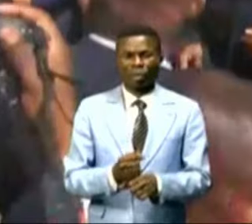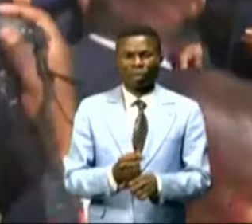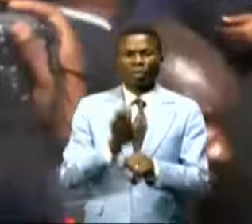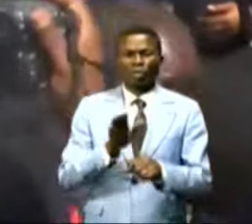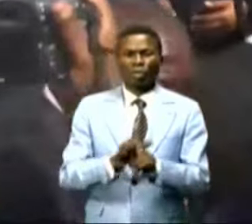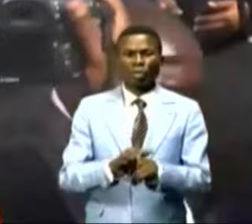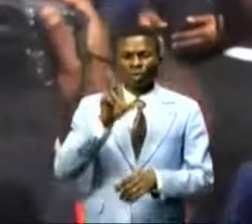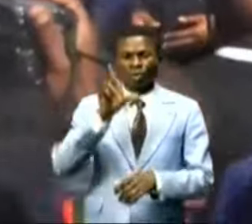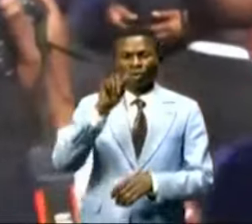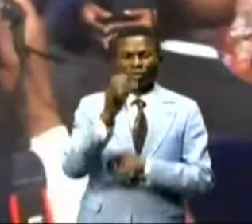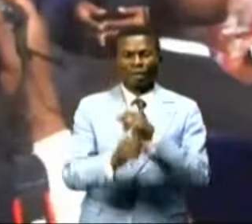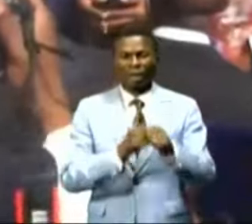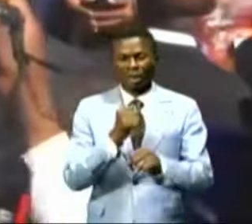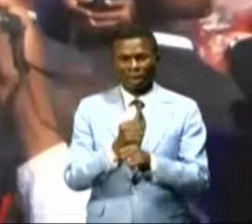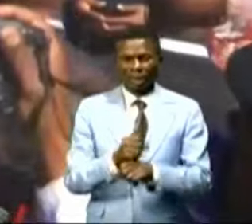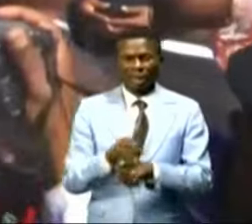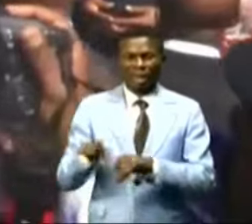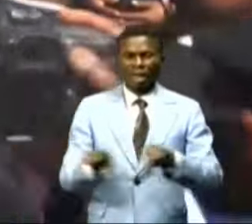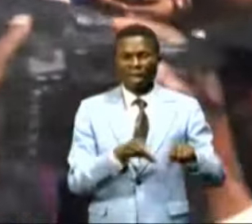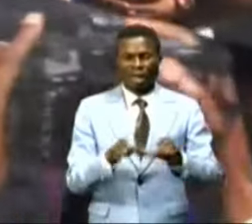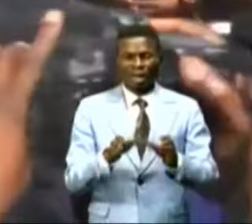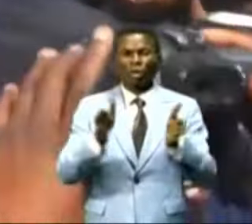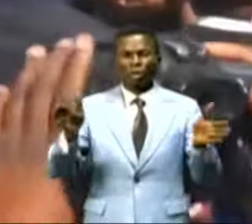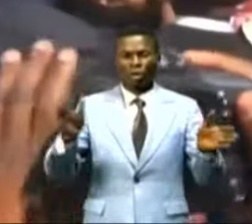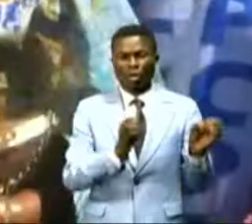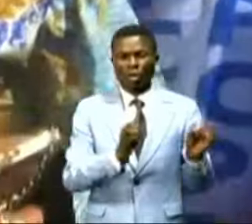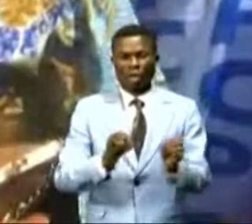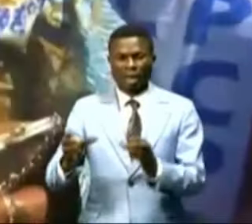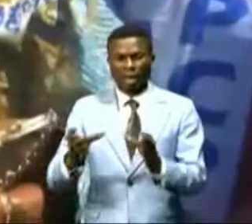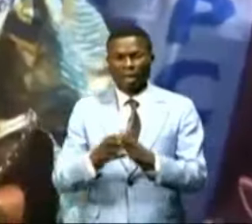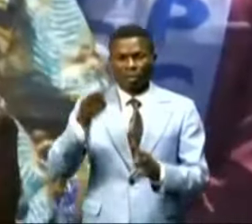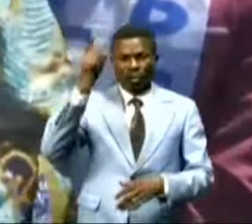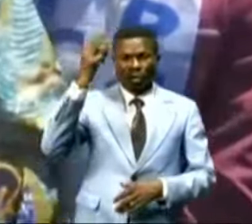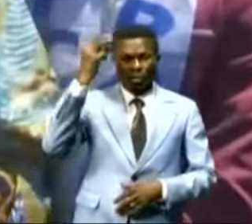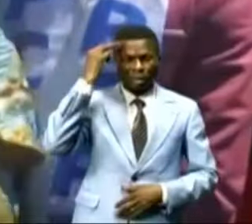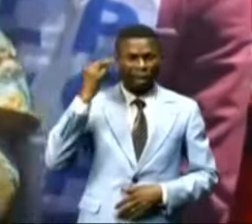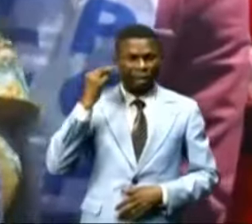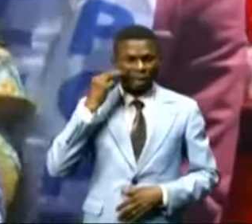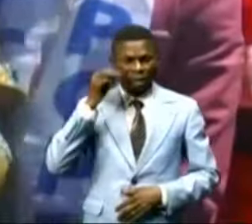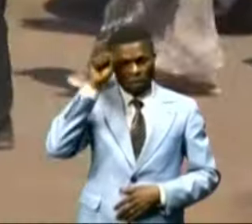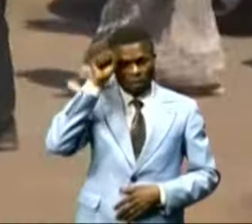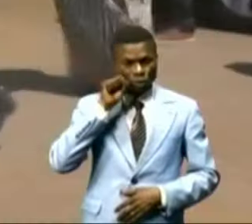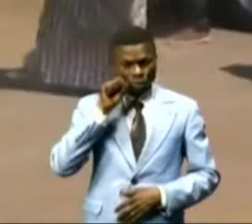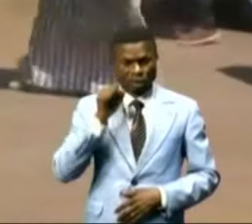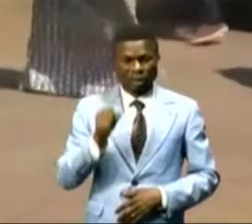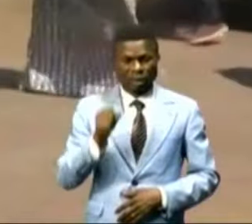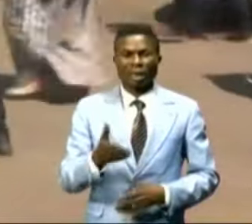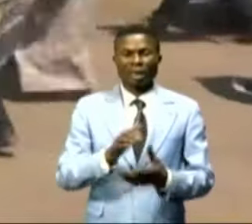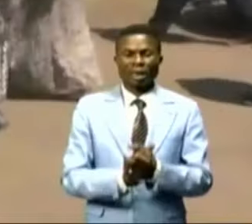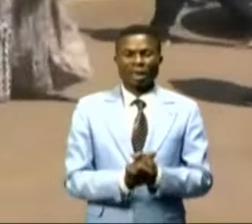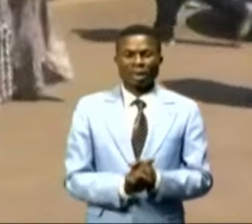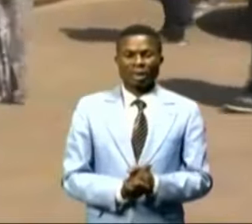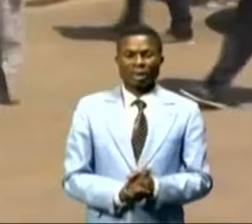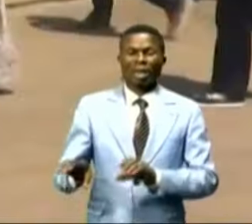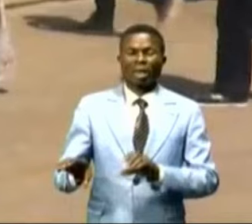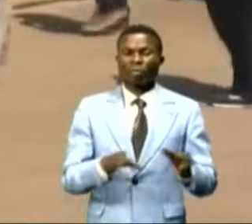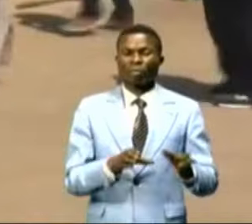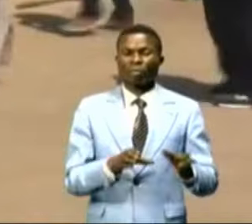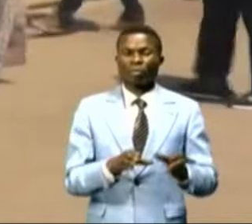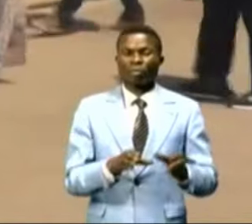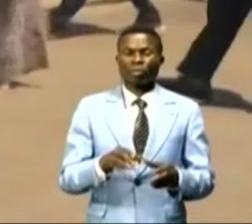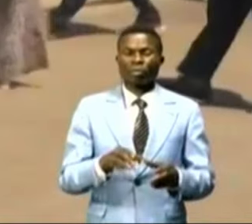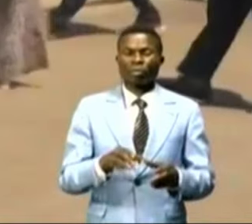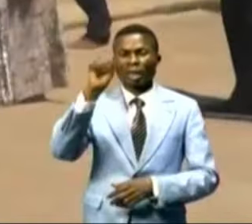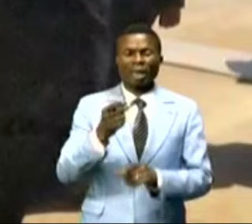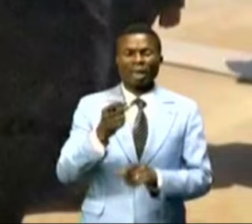20 ans, lors d'une cérémonie officielle présidée par la première ministre Judith Suminwa. C'est donc le 30 juin,